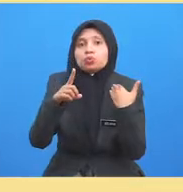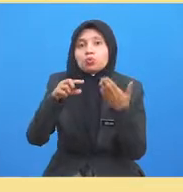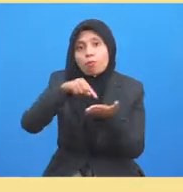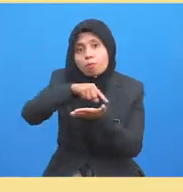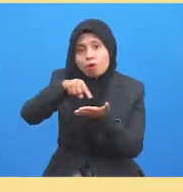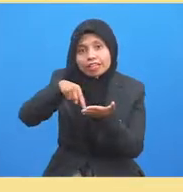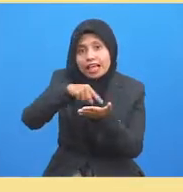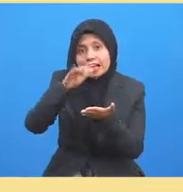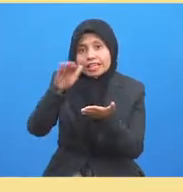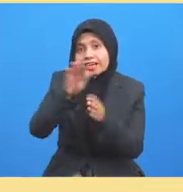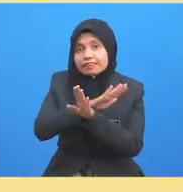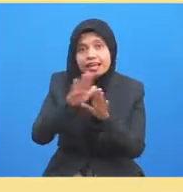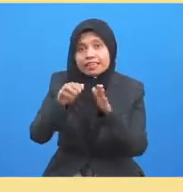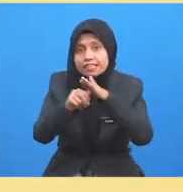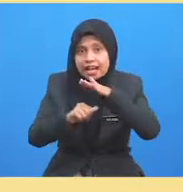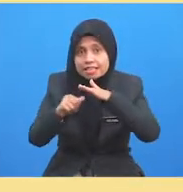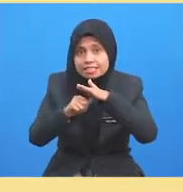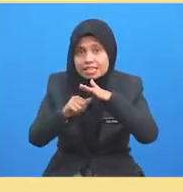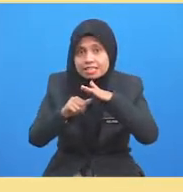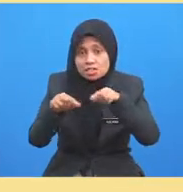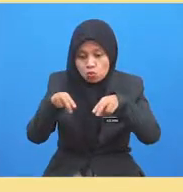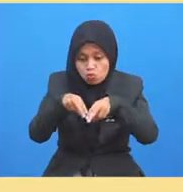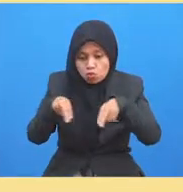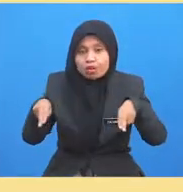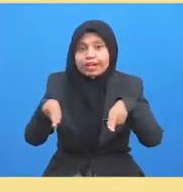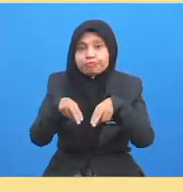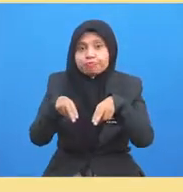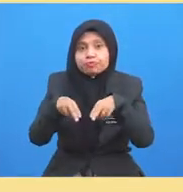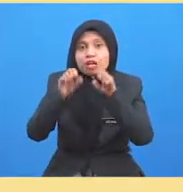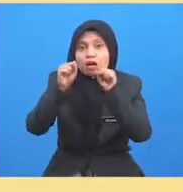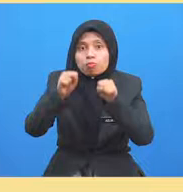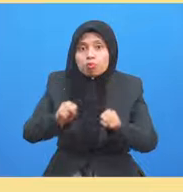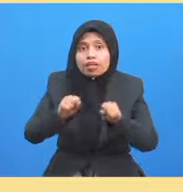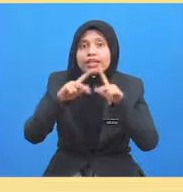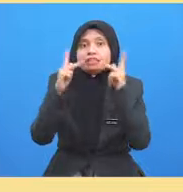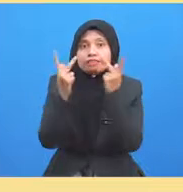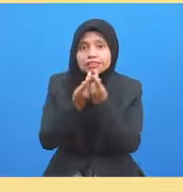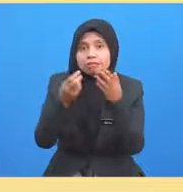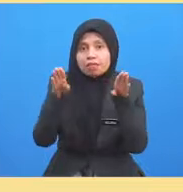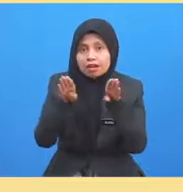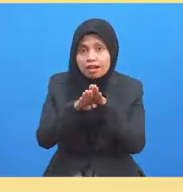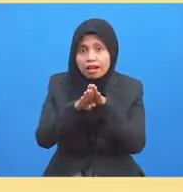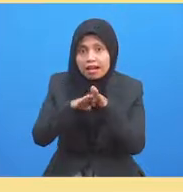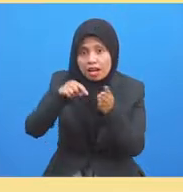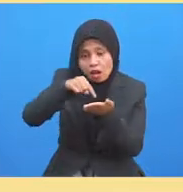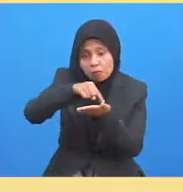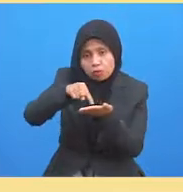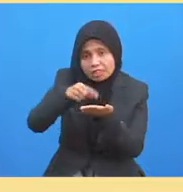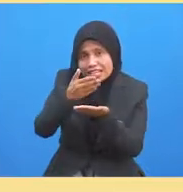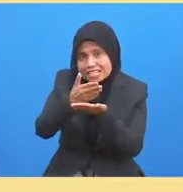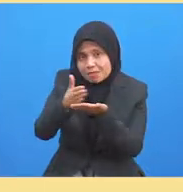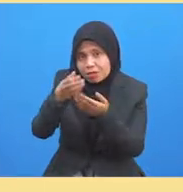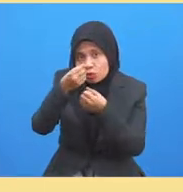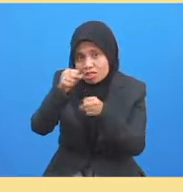tidak berasaskan skala. Ia boleh dikategorikan sebagai model separa siap dan